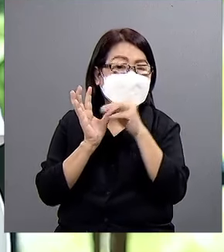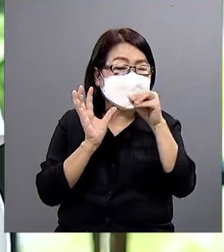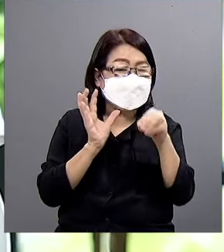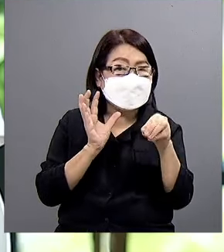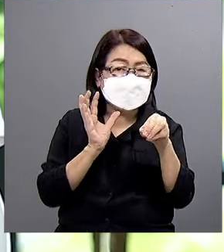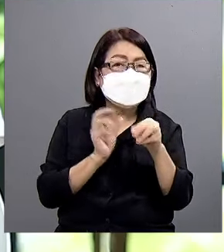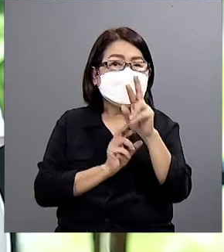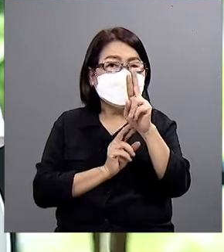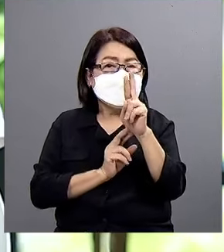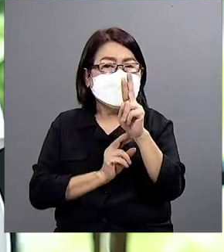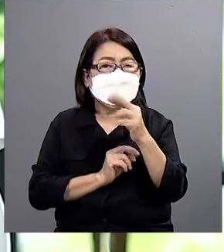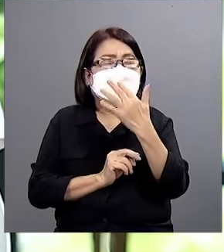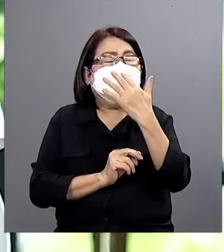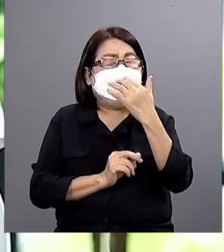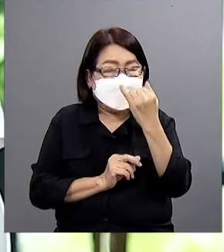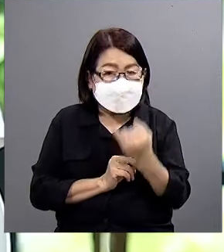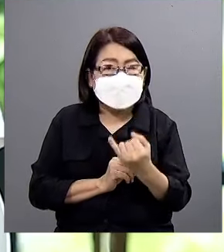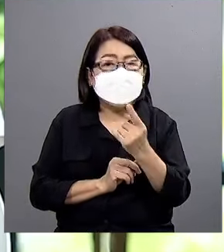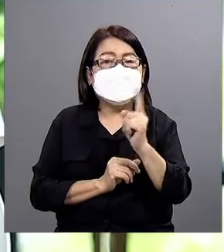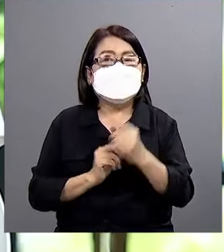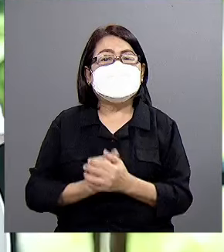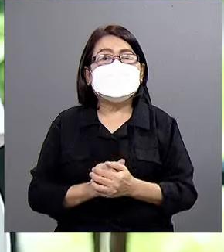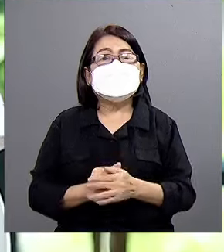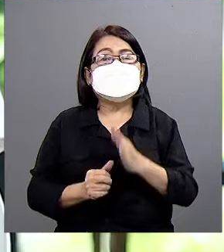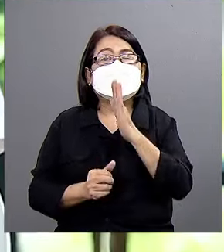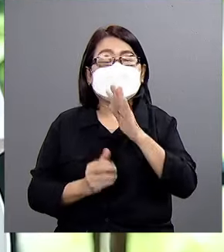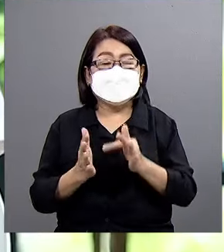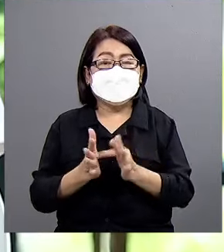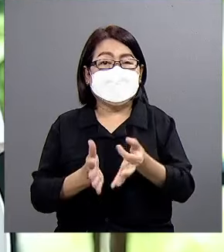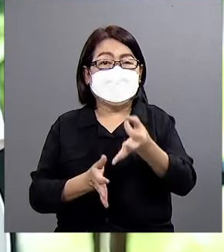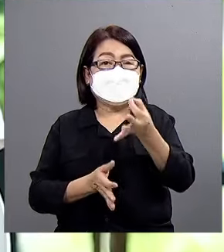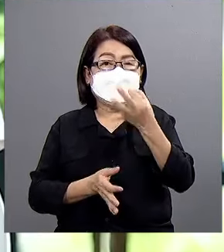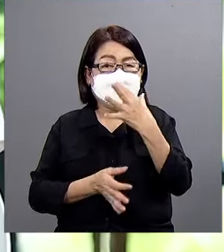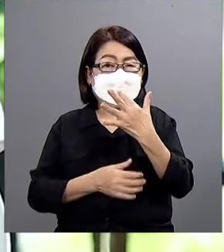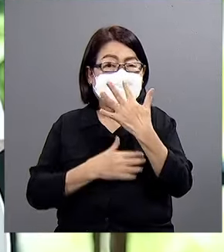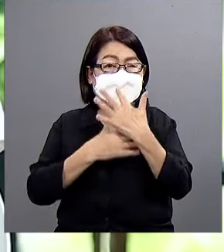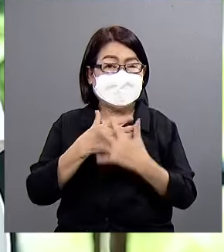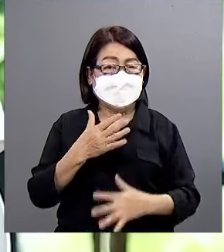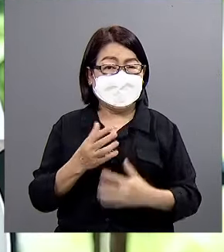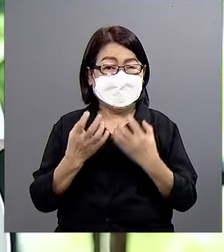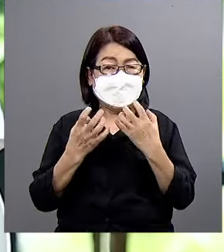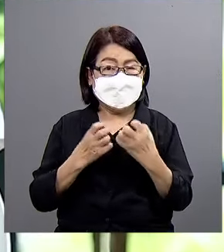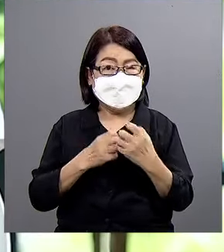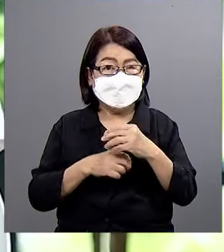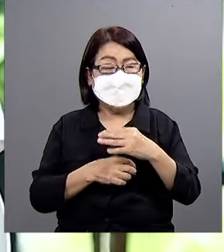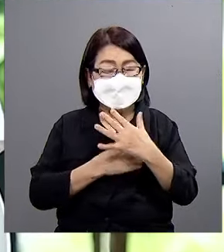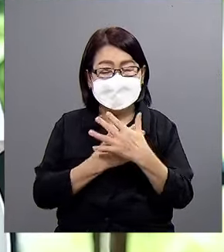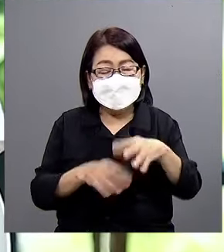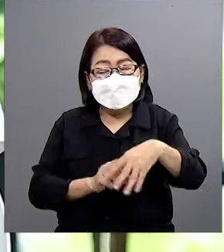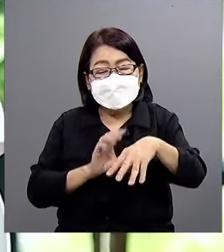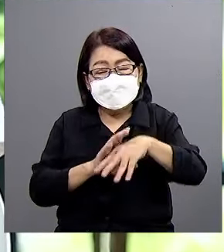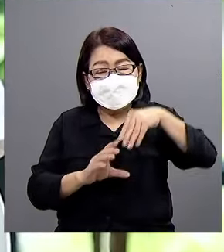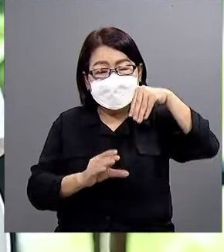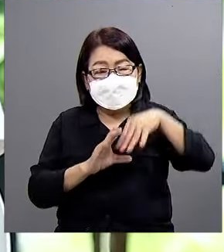ดว่ามีเรื่องเกี่ยวกับทานยากลุ่มต้านเกล็ดเลือดอยู่ยาหอมเนี่ยช่วยให้เลือดลมไหลเวียนดีแต่ในทางกลับกันก็อาจจะทำให้เลือด